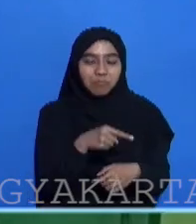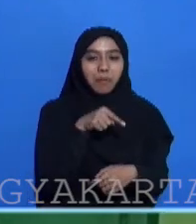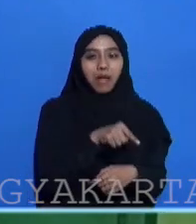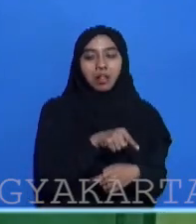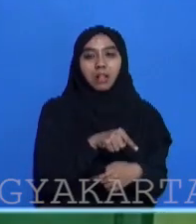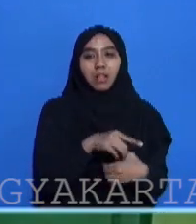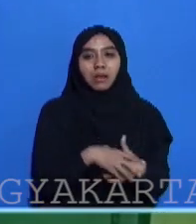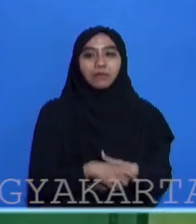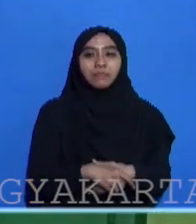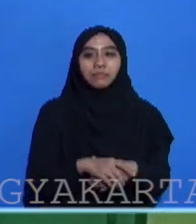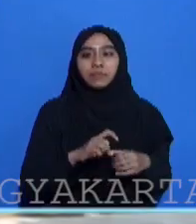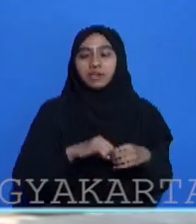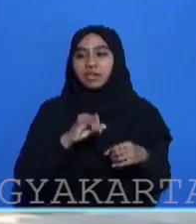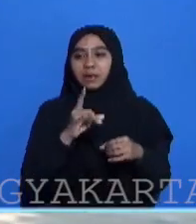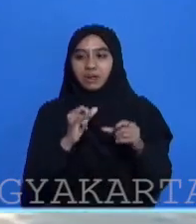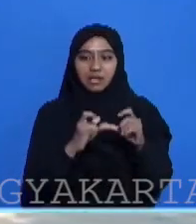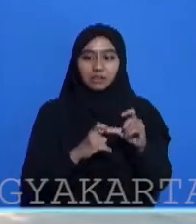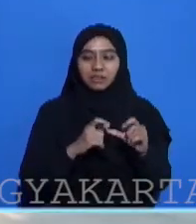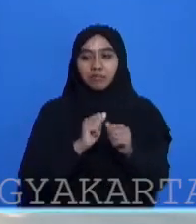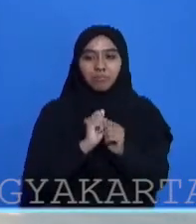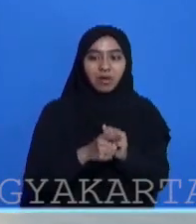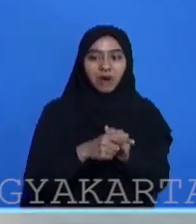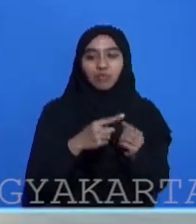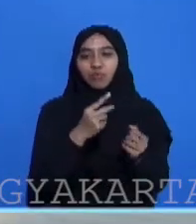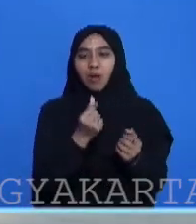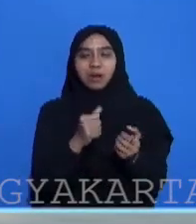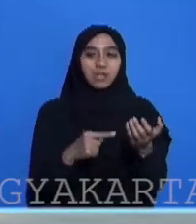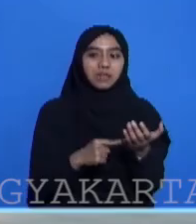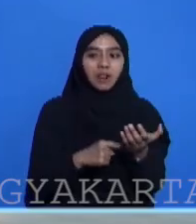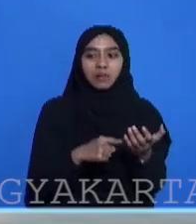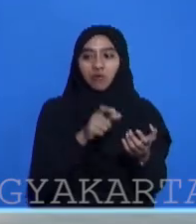Dengan QRIS, proses pembayaran dapat dilakukan dengan uang digital sehingga